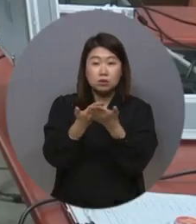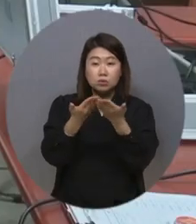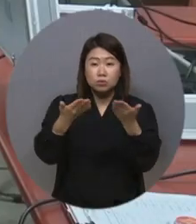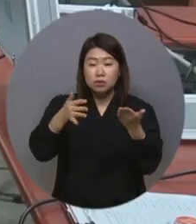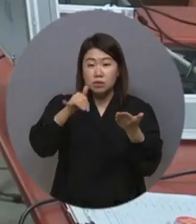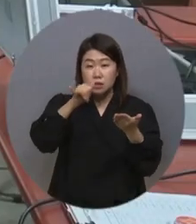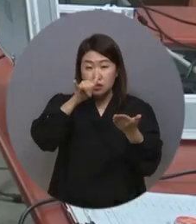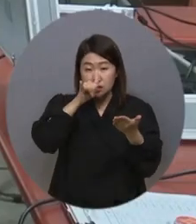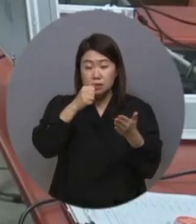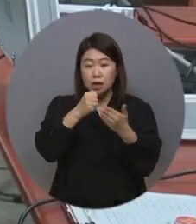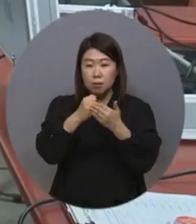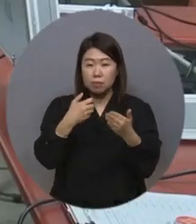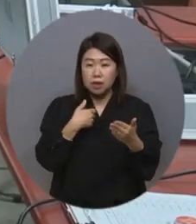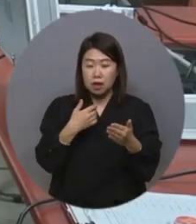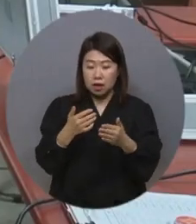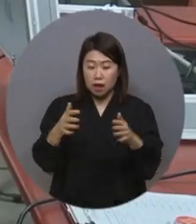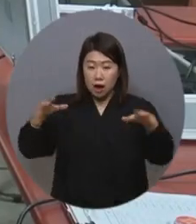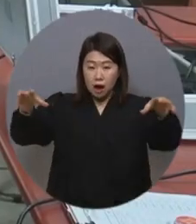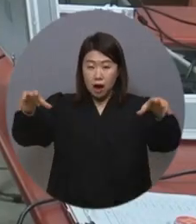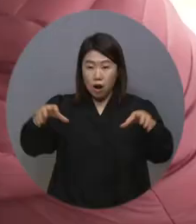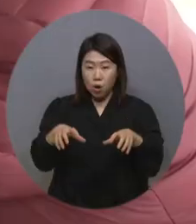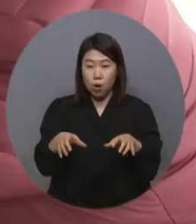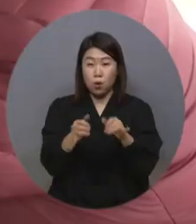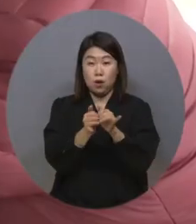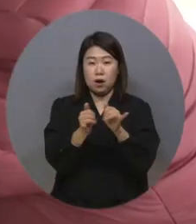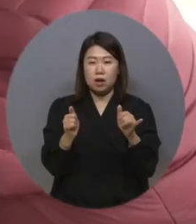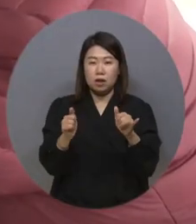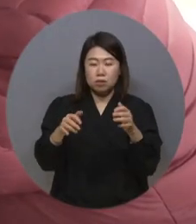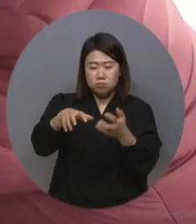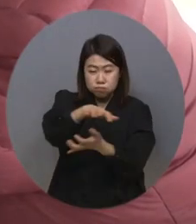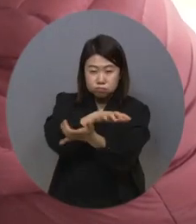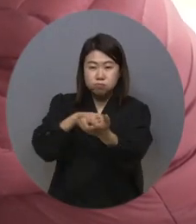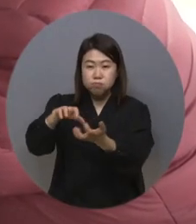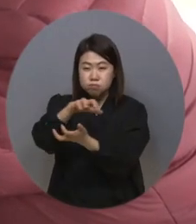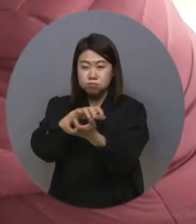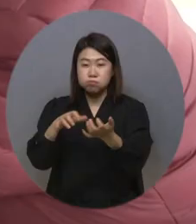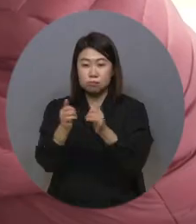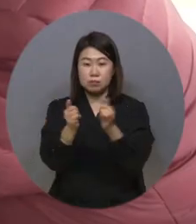있다는 소식에 몰려온 주민들로 봉사장은 내내 북적였습니다.